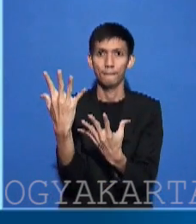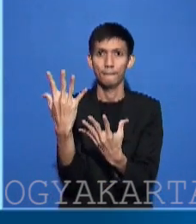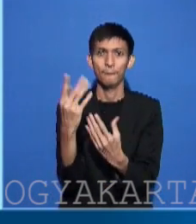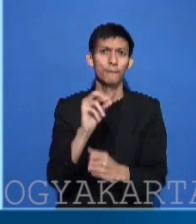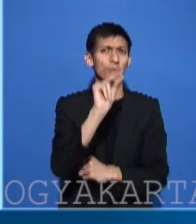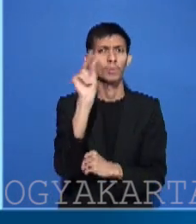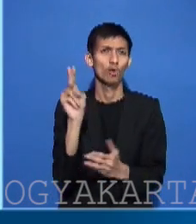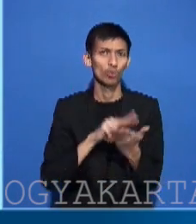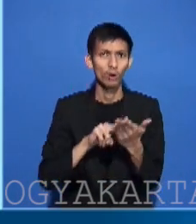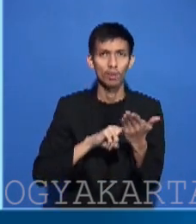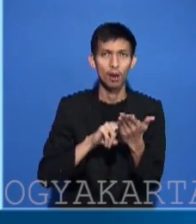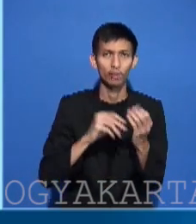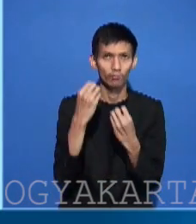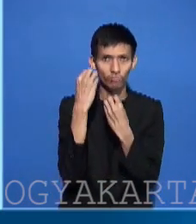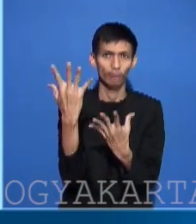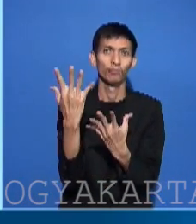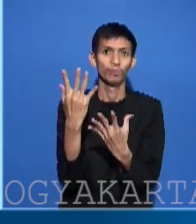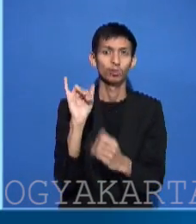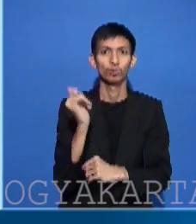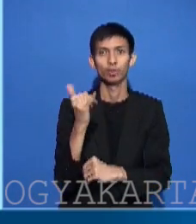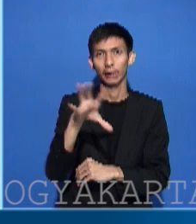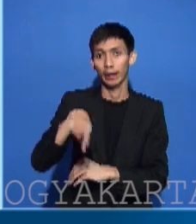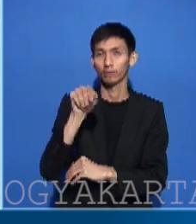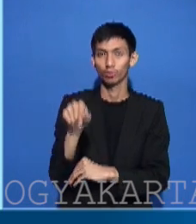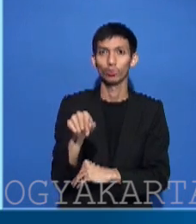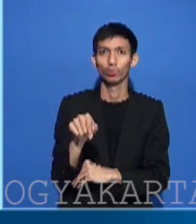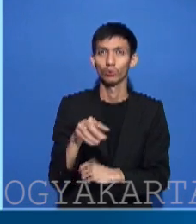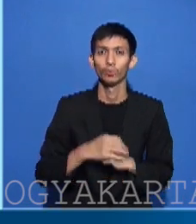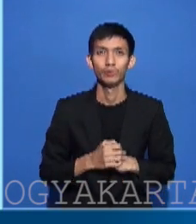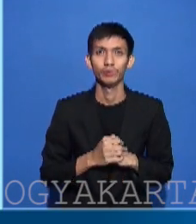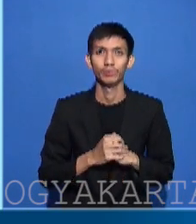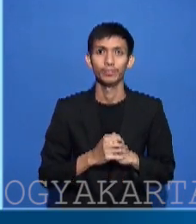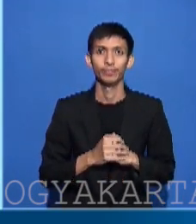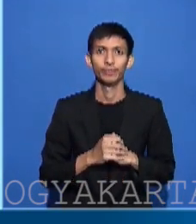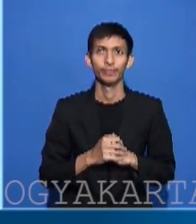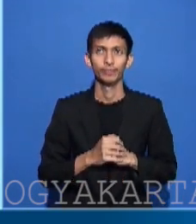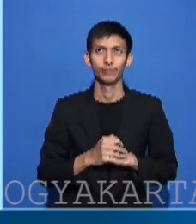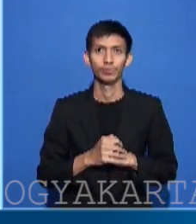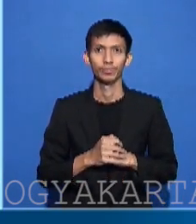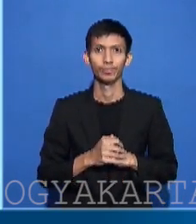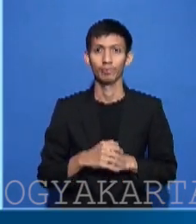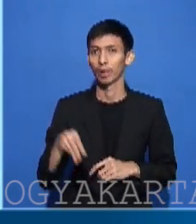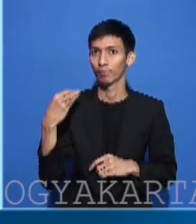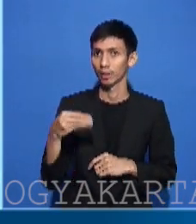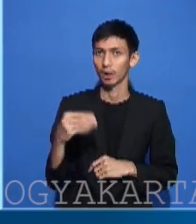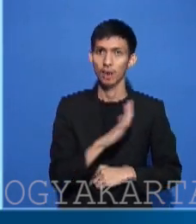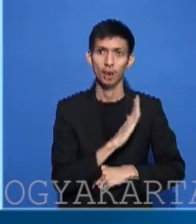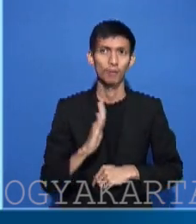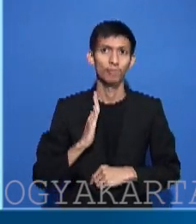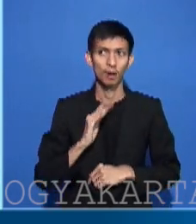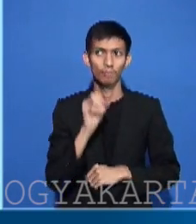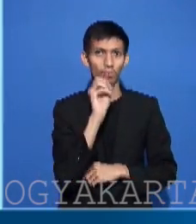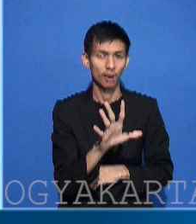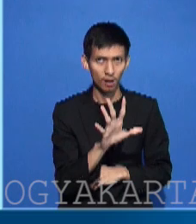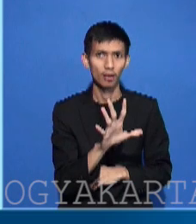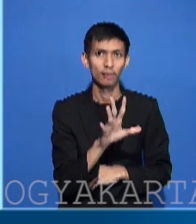tinggi Islam di Yogyakarta. Kabid Urais Kanwil Kemenag DIY Jauhar Mustafa menyampaikan, dari